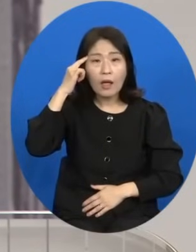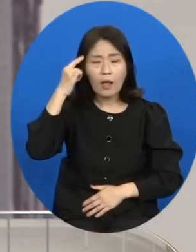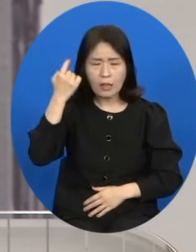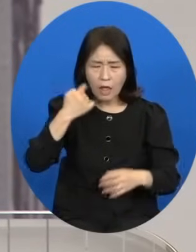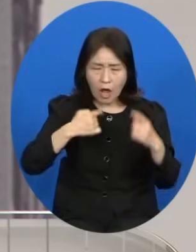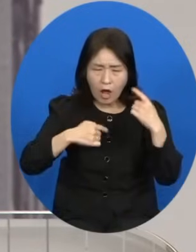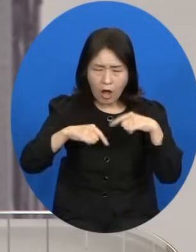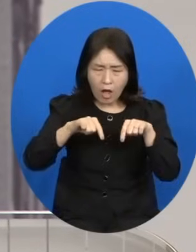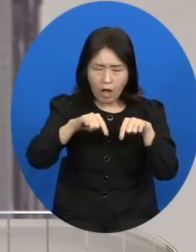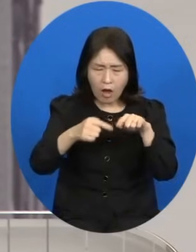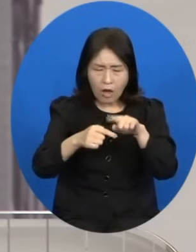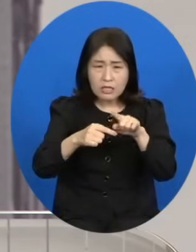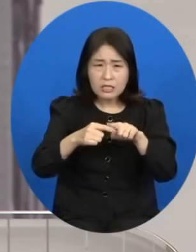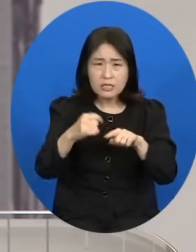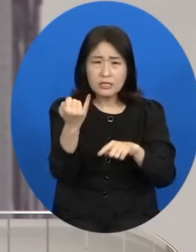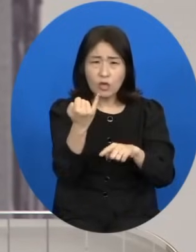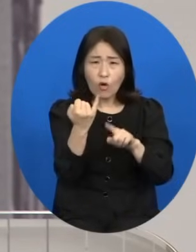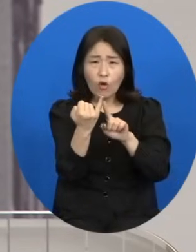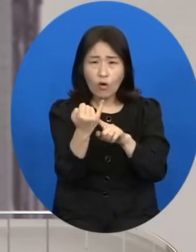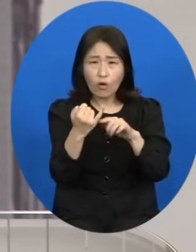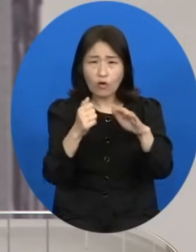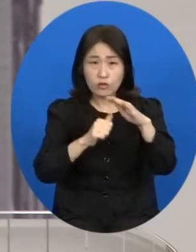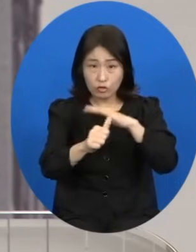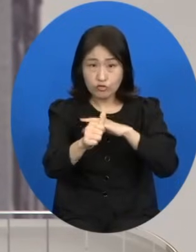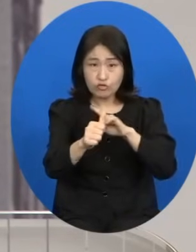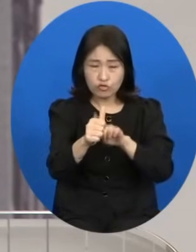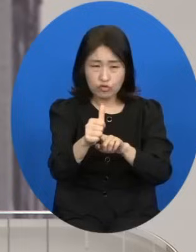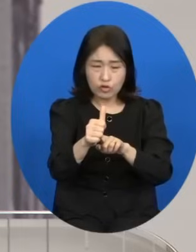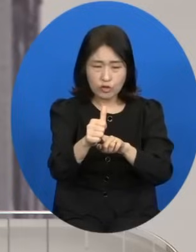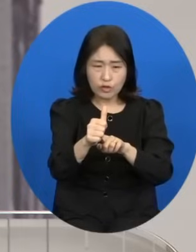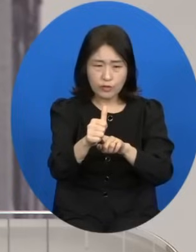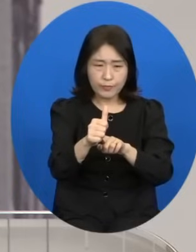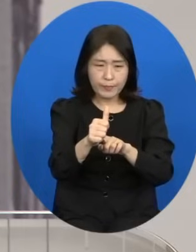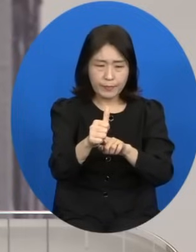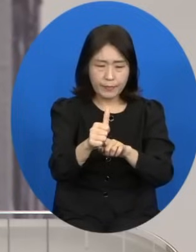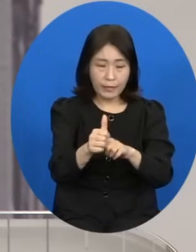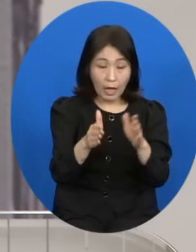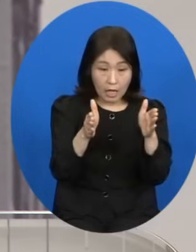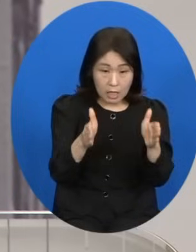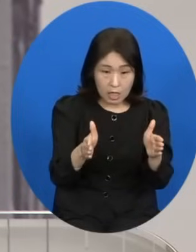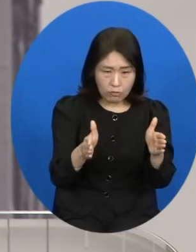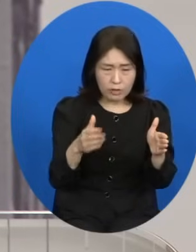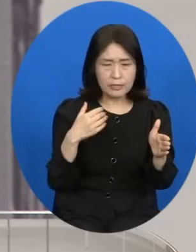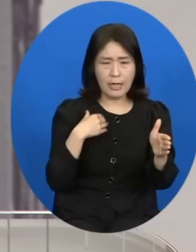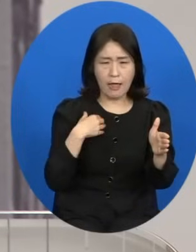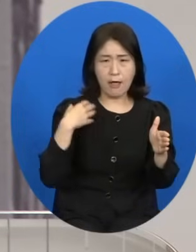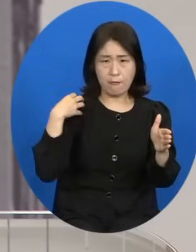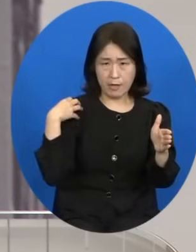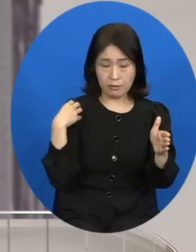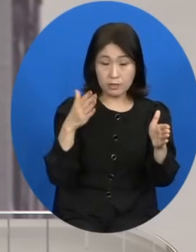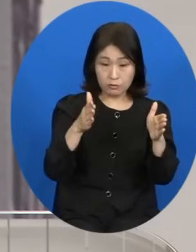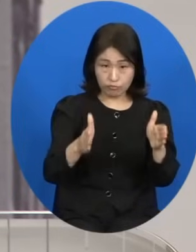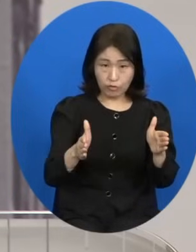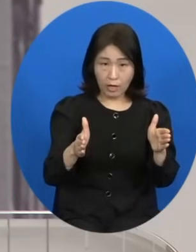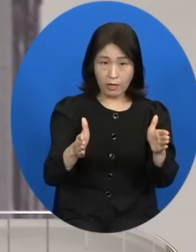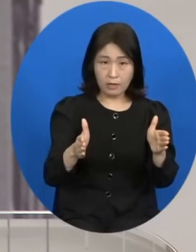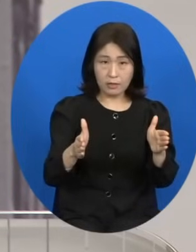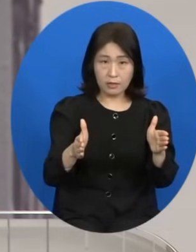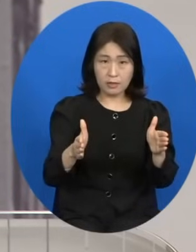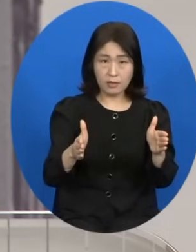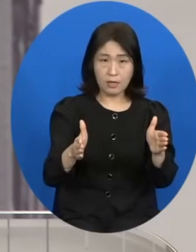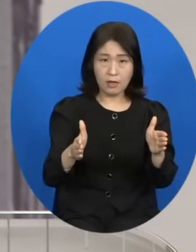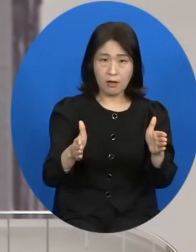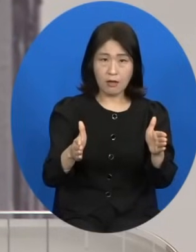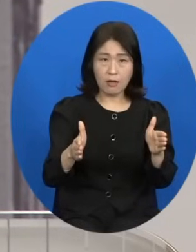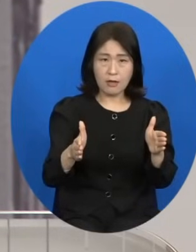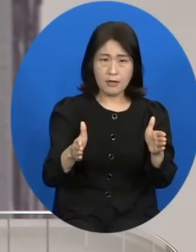자기에게 맡겨진이 두 번째 구간을 어쨌든 마무리하려고 하는 의지가 굉장히 강했다고 해요 사람들이